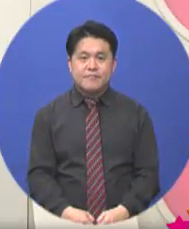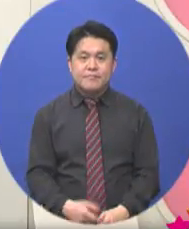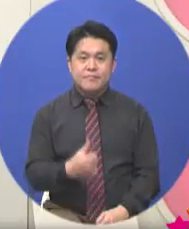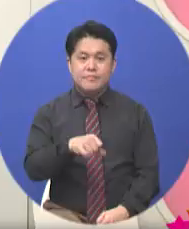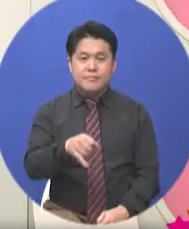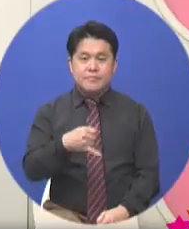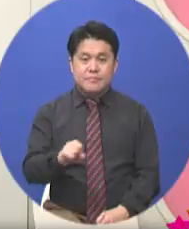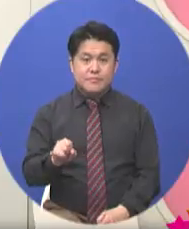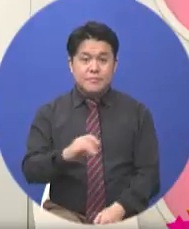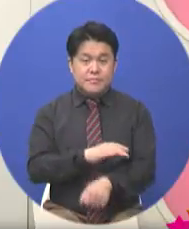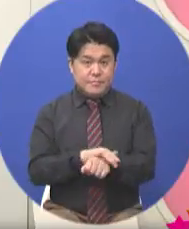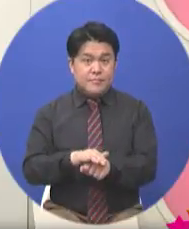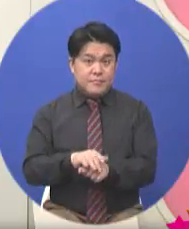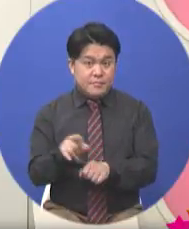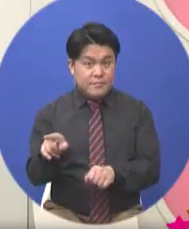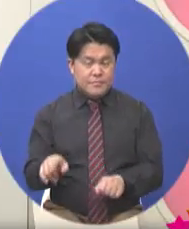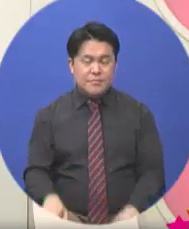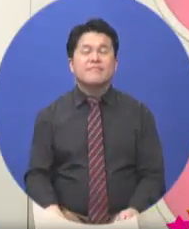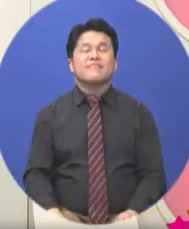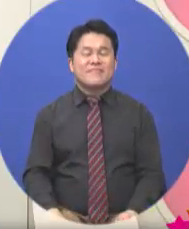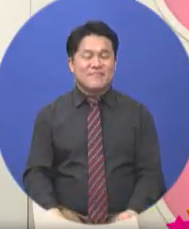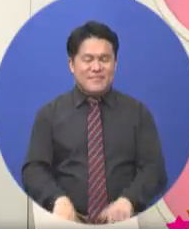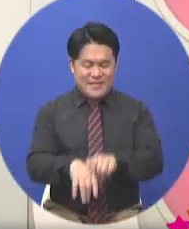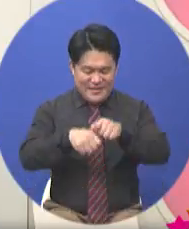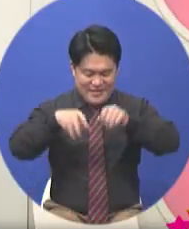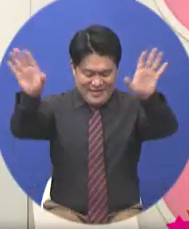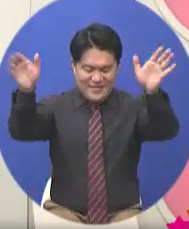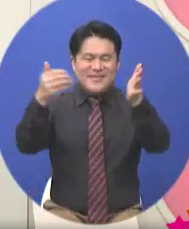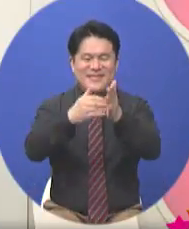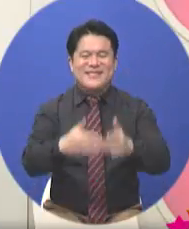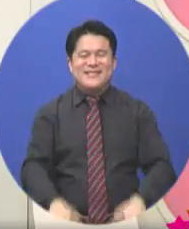자제분들 다 잘 계시죠? 예, 다 나가 있습니다.